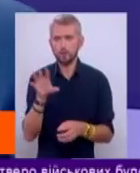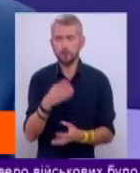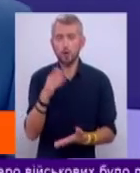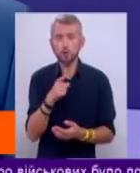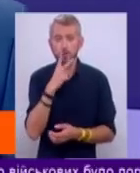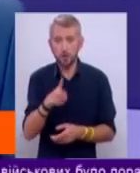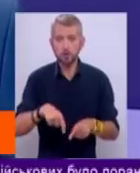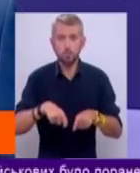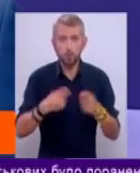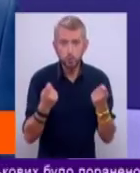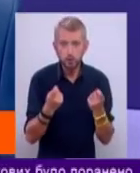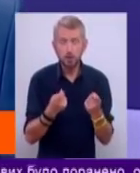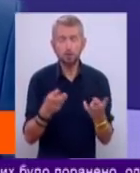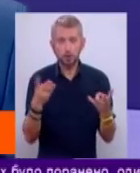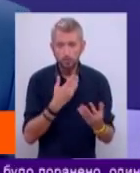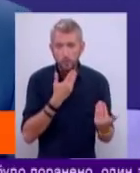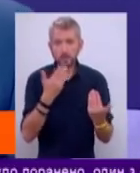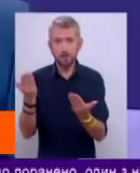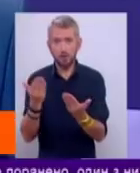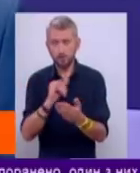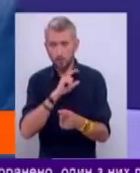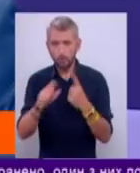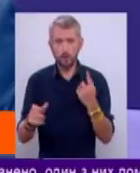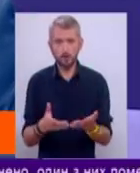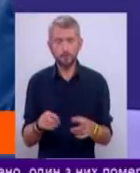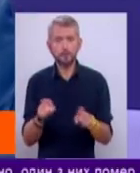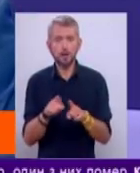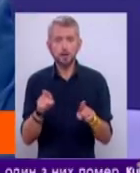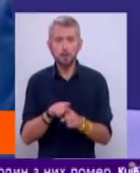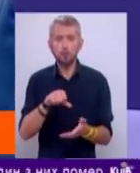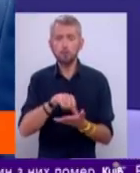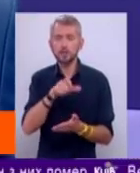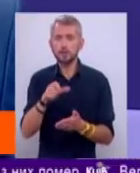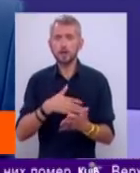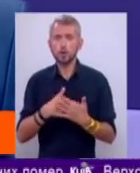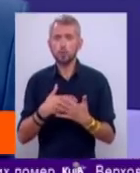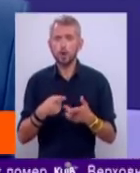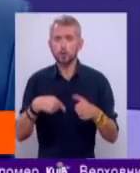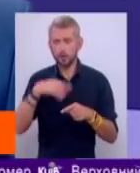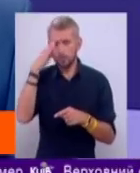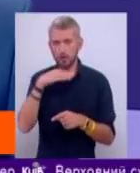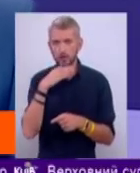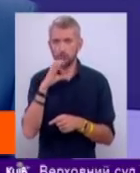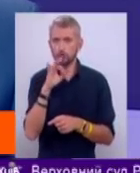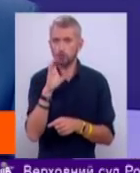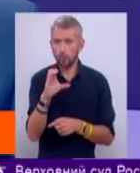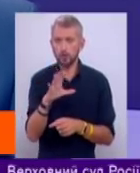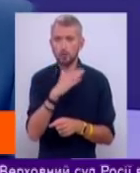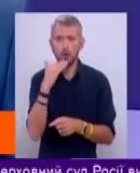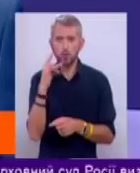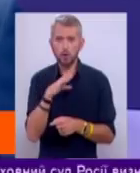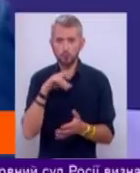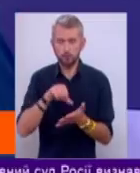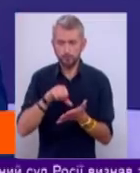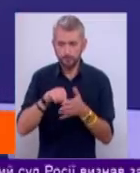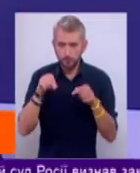бачите порушення, потрібно звертатися і реагувати. Так само представники громадської організації «Батьки СОС» неодноразово були у нашій студії.